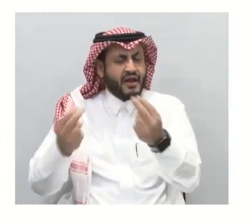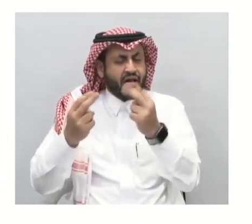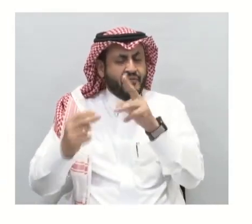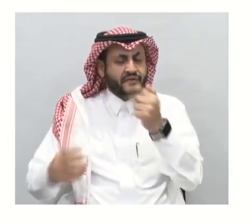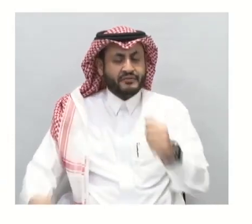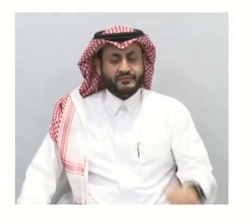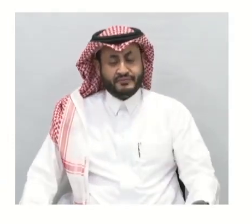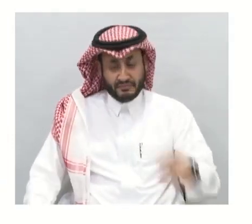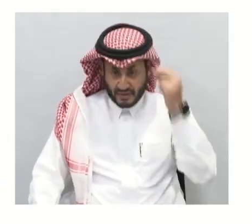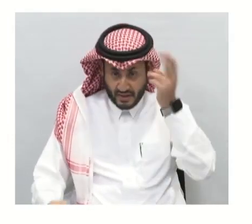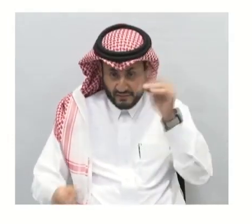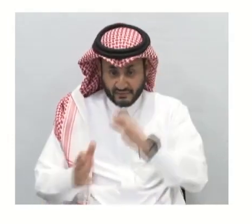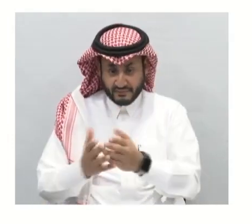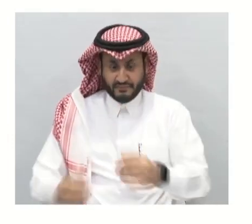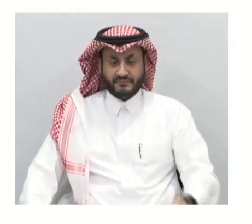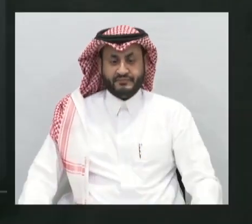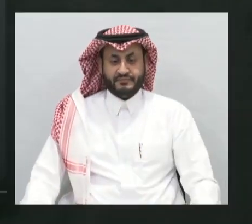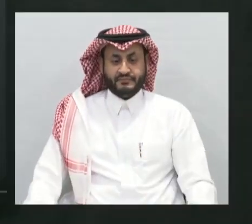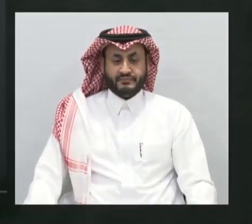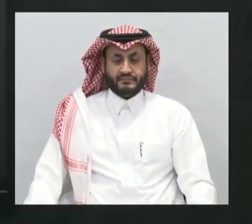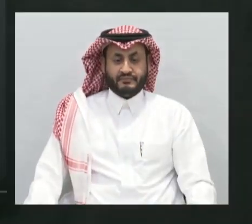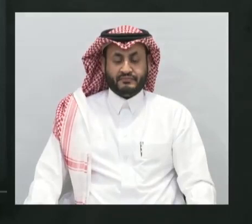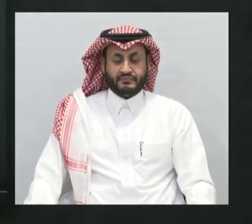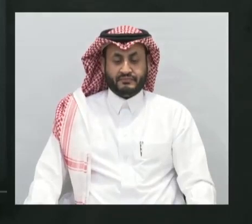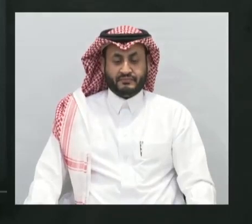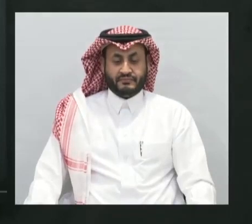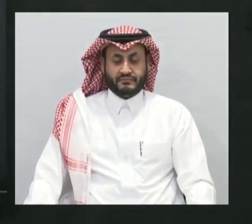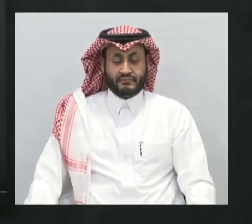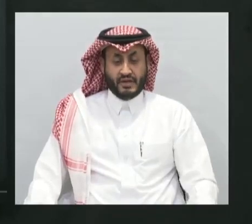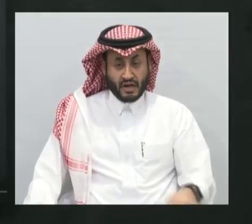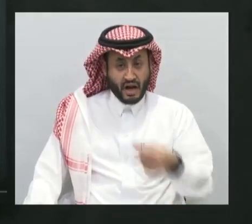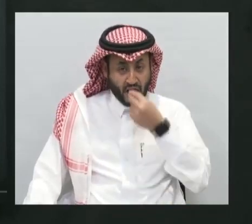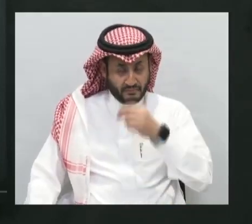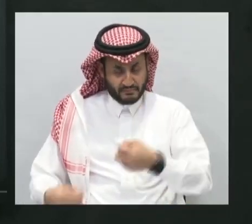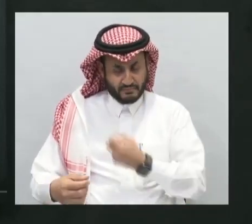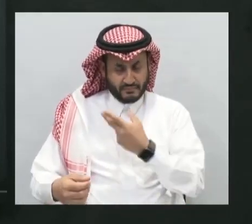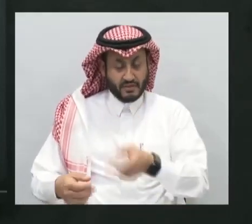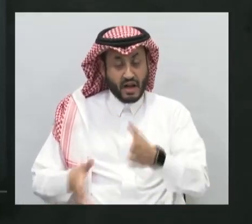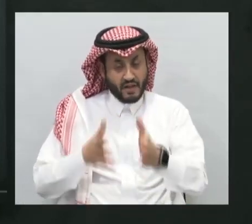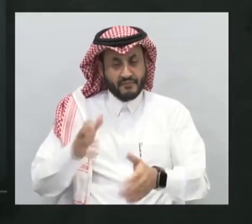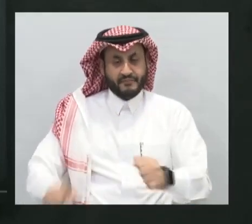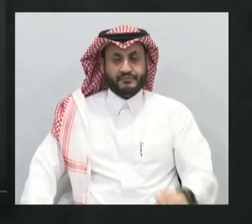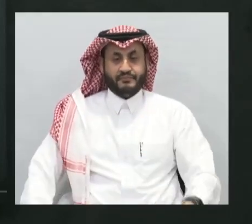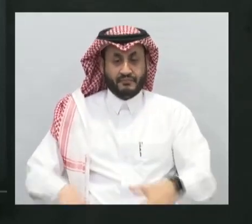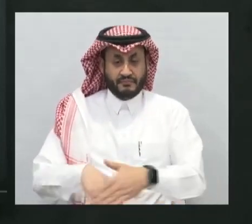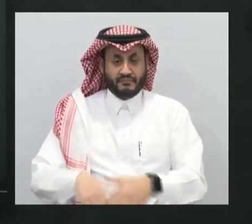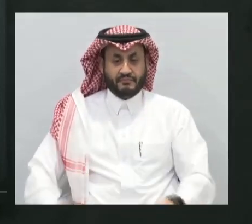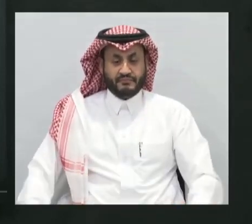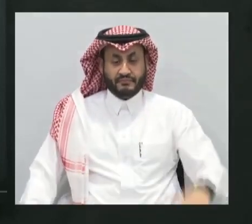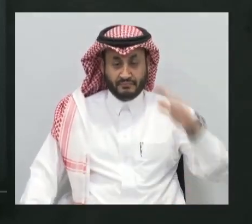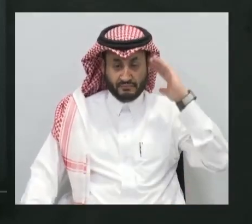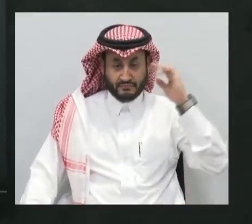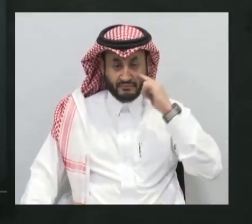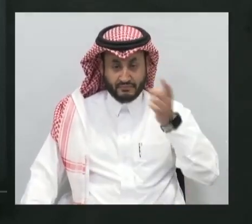اتمنى ان تستمتعوا بحل هذا النشاط وتذكره عليكم بالتغذيه الصحيه وممارسه الرياضه ودمتم سالمين